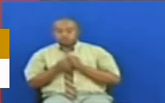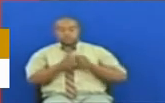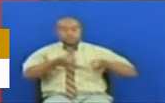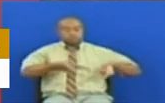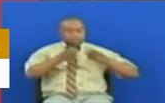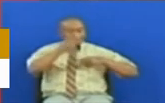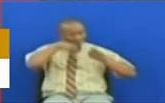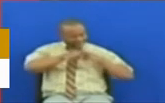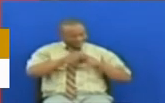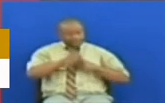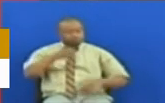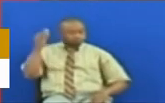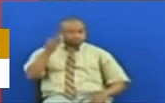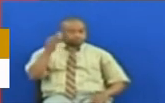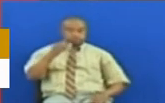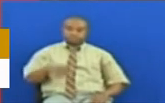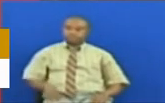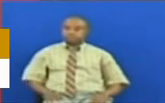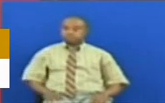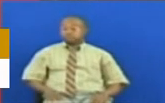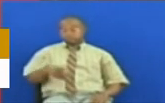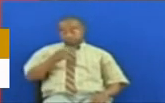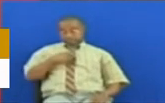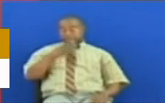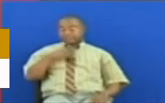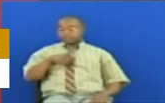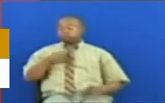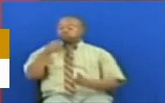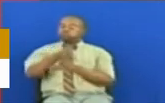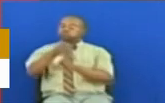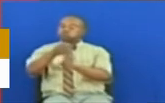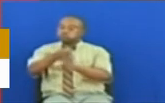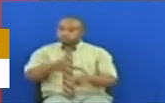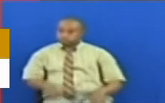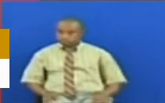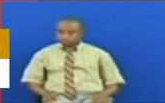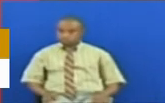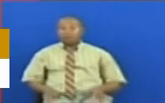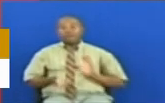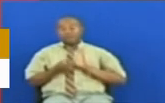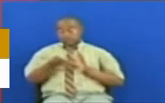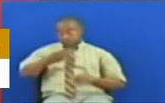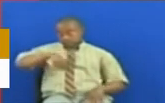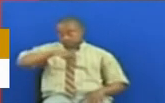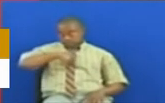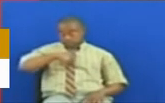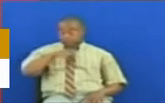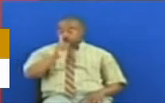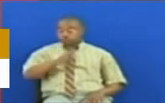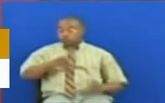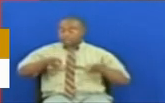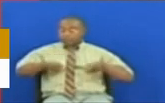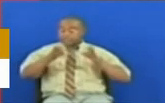sana. Lakini mimi nataka nisisitize kwamba tutakapokuwa na bandari ya uvuvi ya